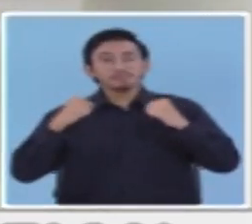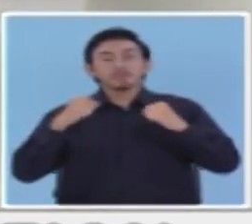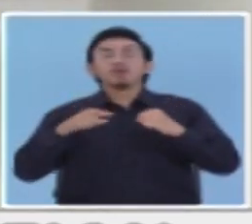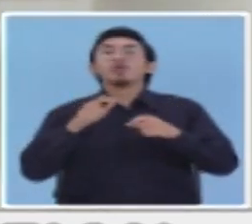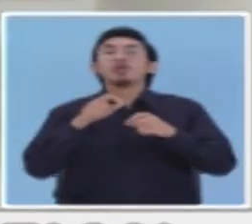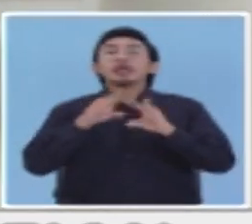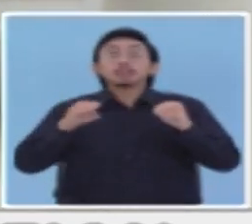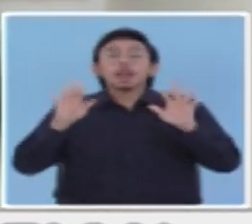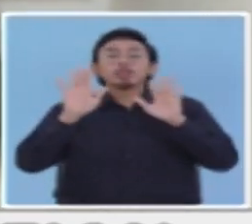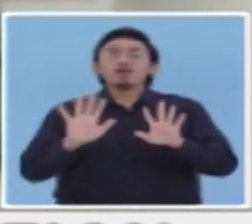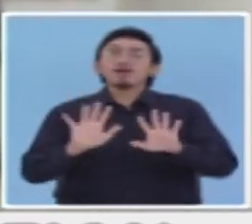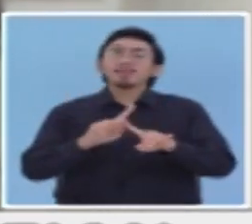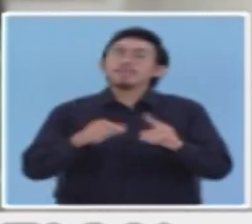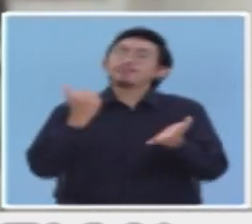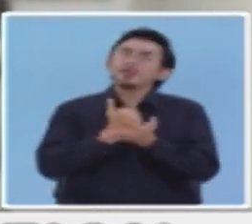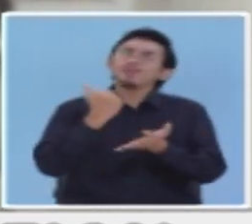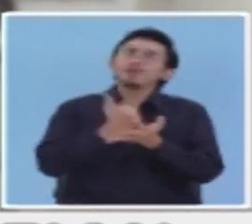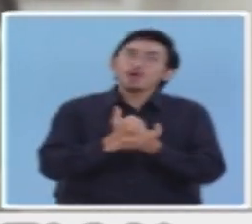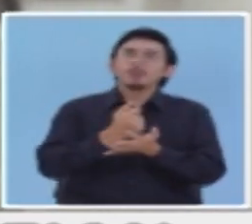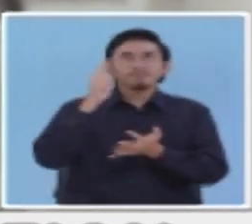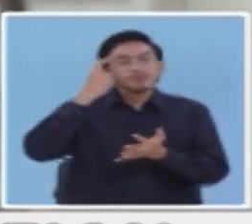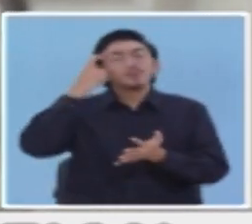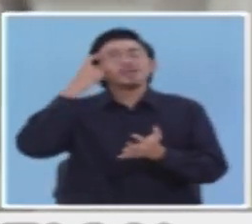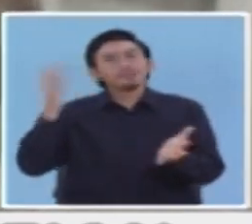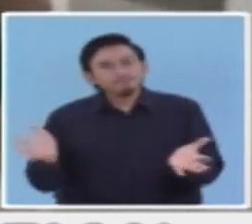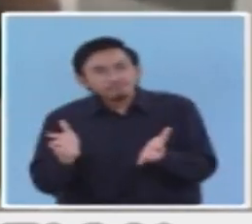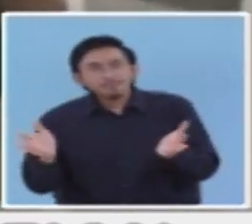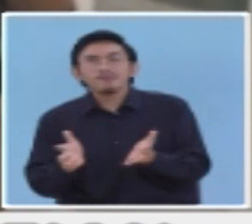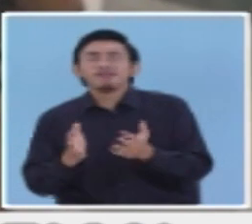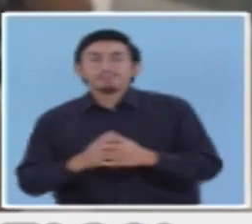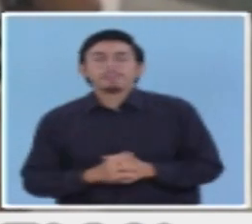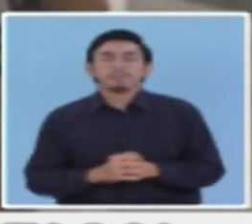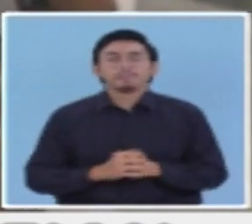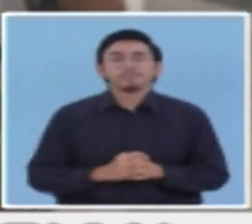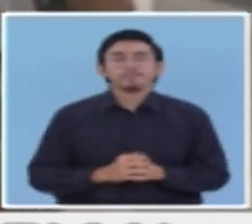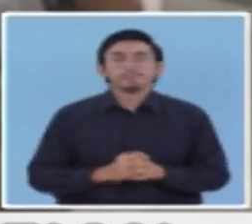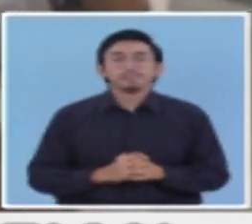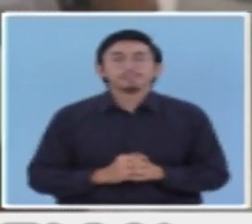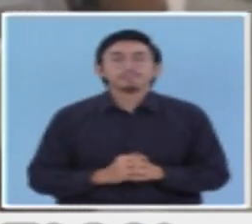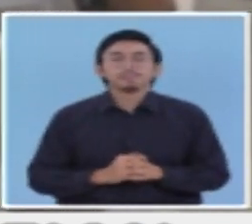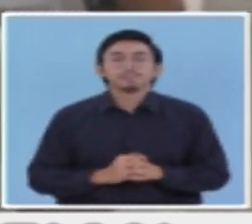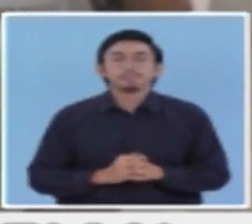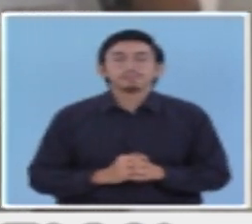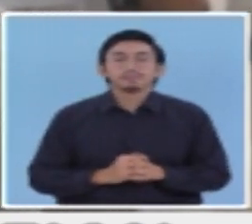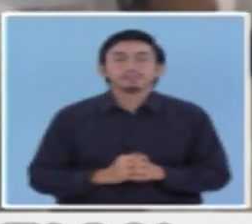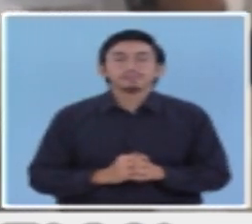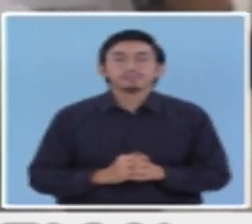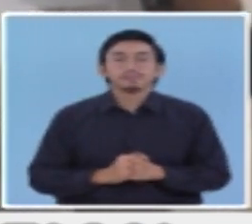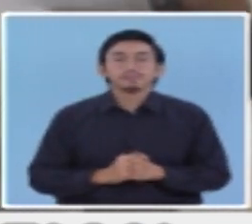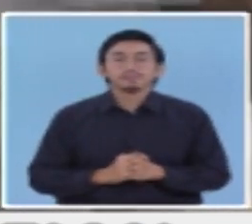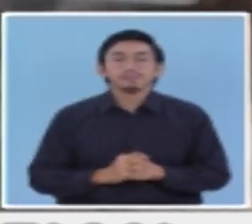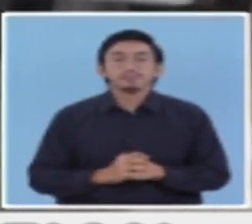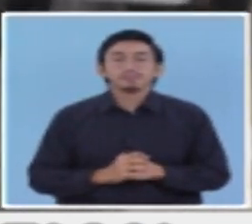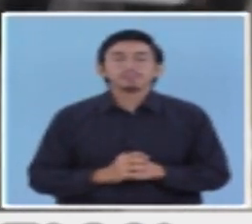mendedikasikan jasanya untuk menyembuhkan saya dan teman-teman saya yang sudah juga keluar, dan